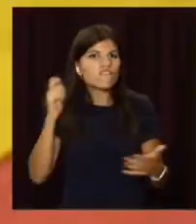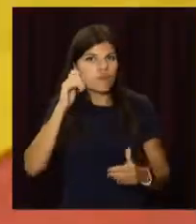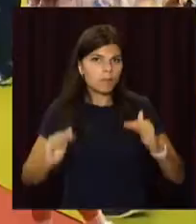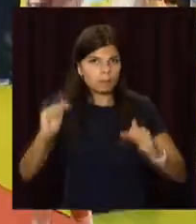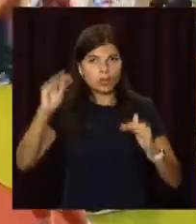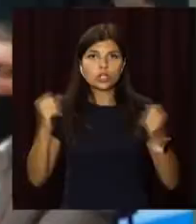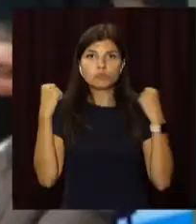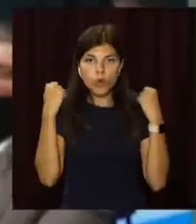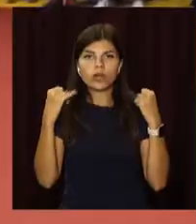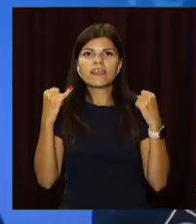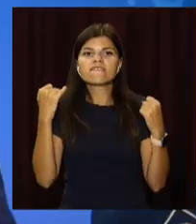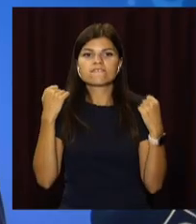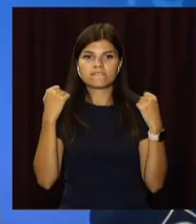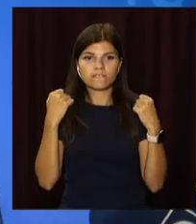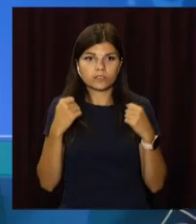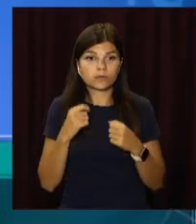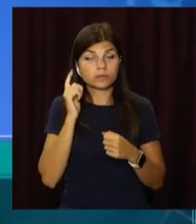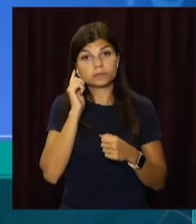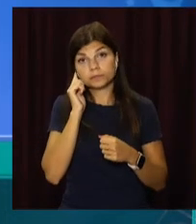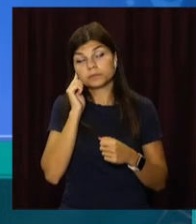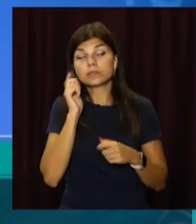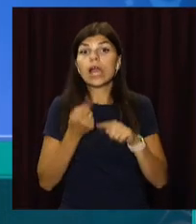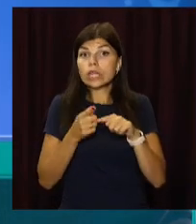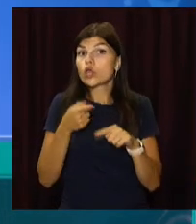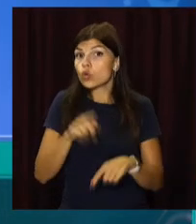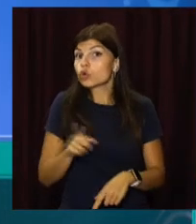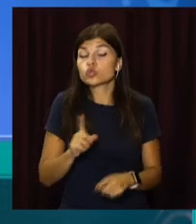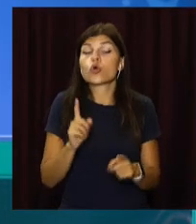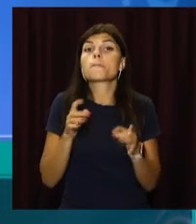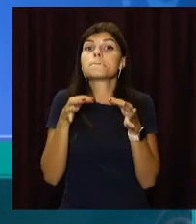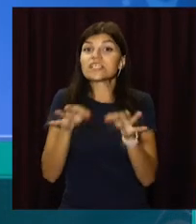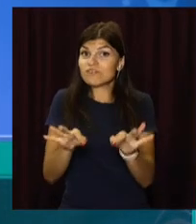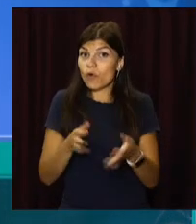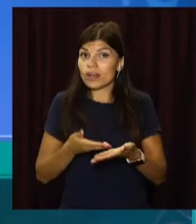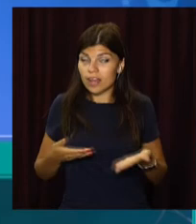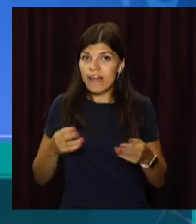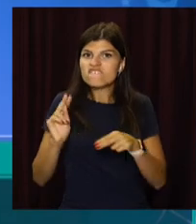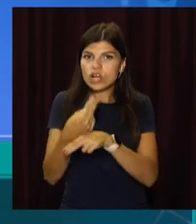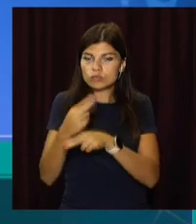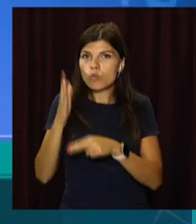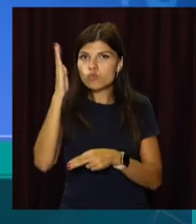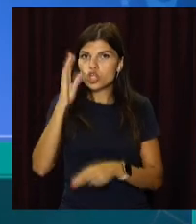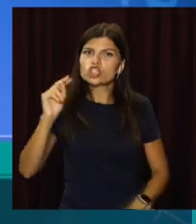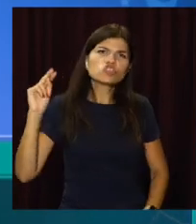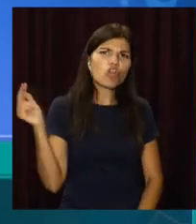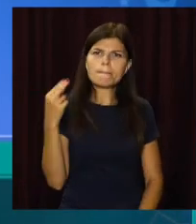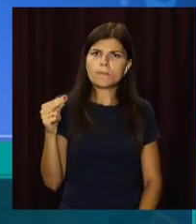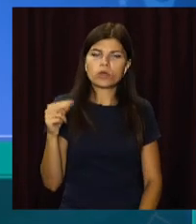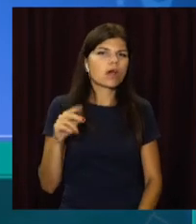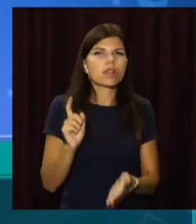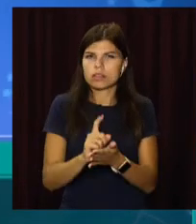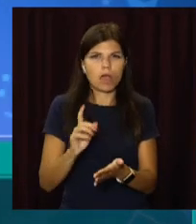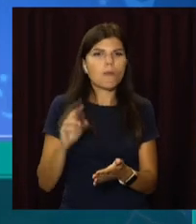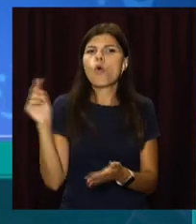занять спортом та фізкультурою. Це те, що на самом деле дозволить нам воспитати будущих чемпіонів, причому не